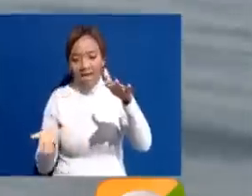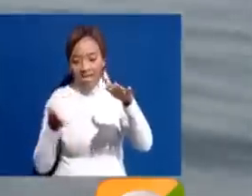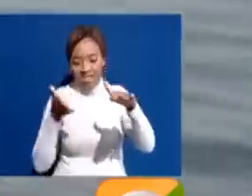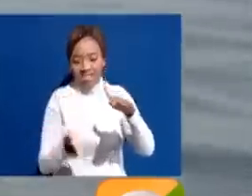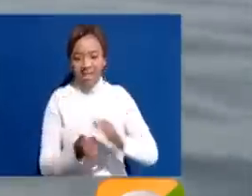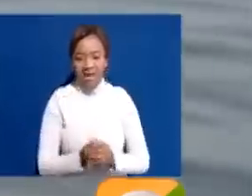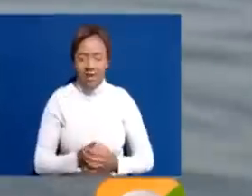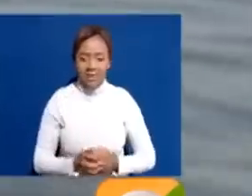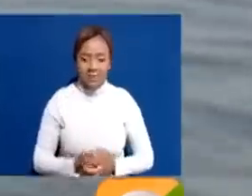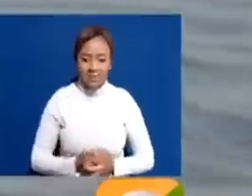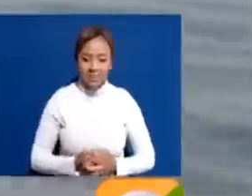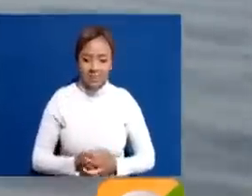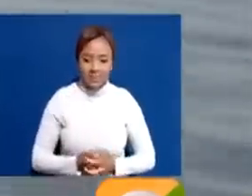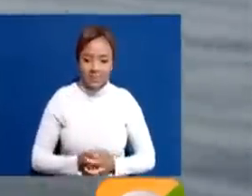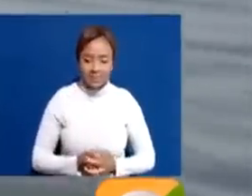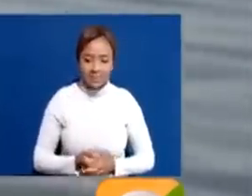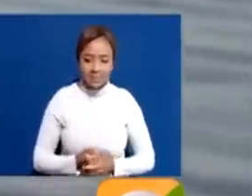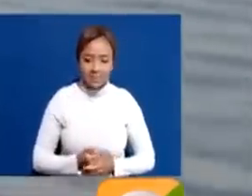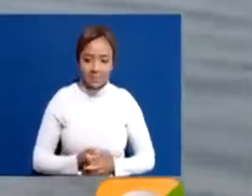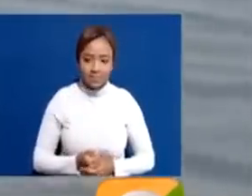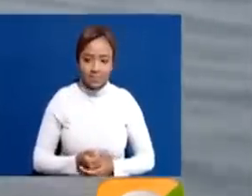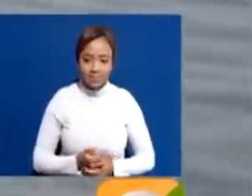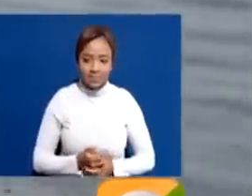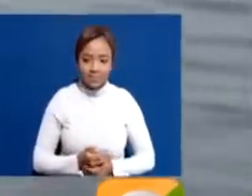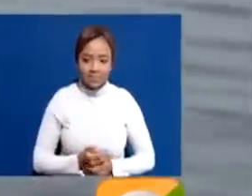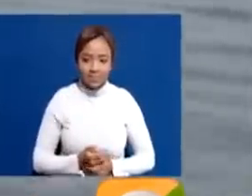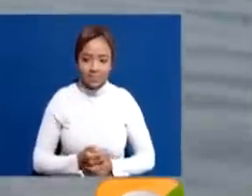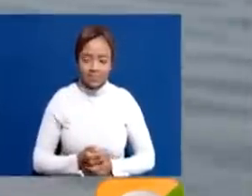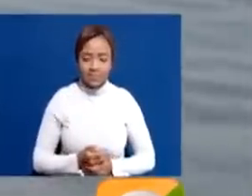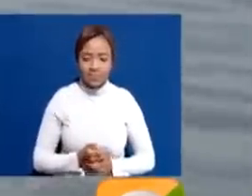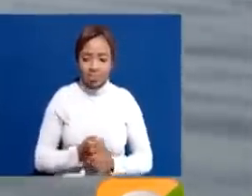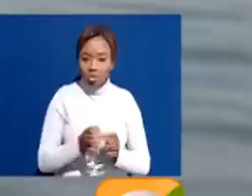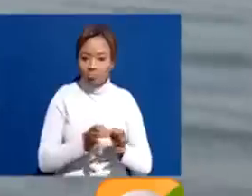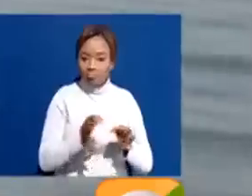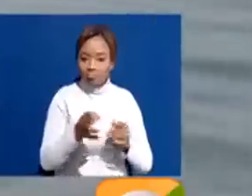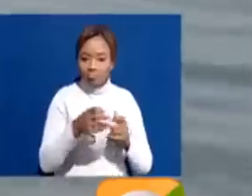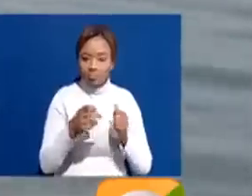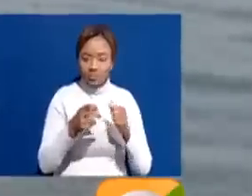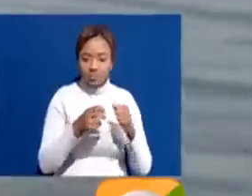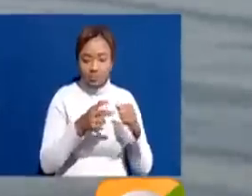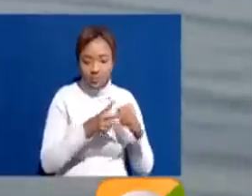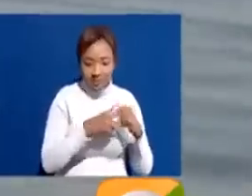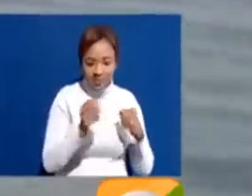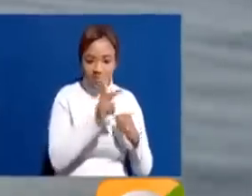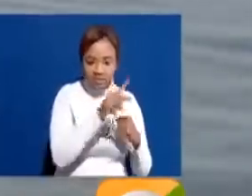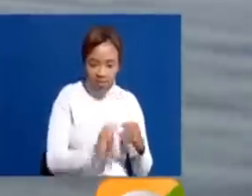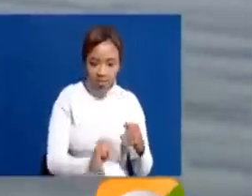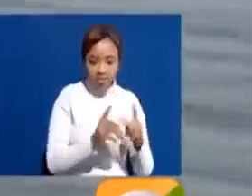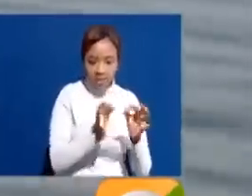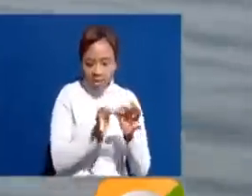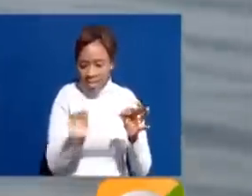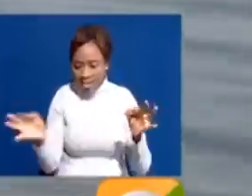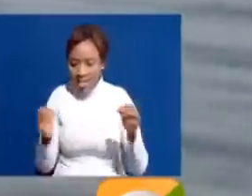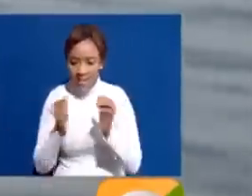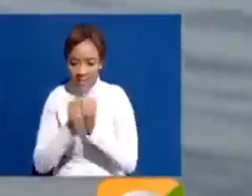long for this sea is like 70 kilometers long and wide like 17 kilometers, and it's located